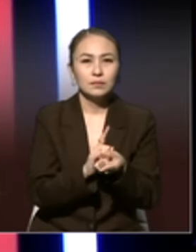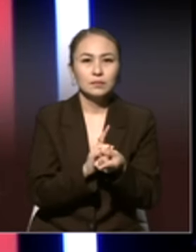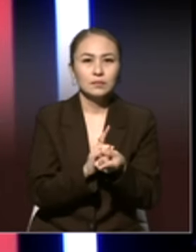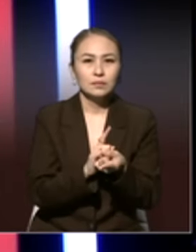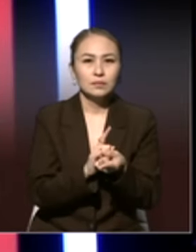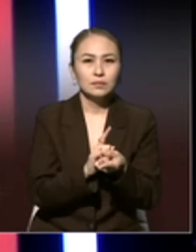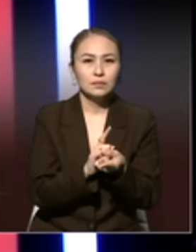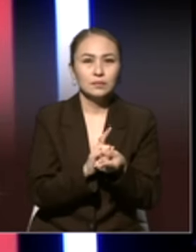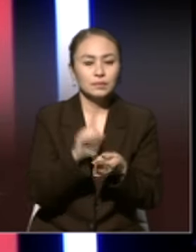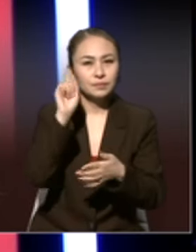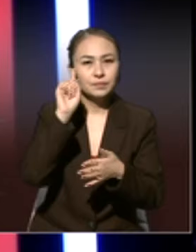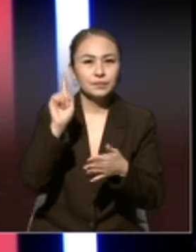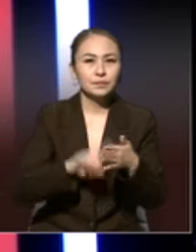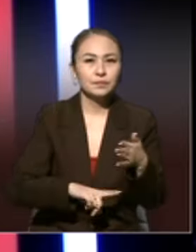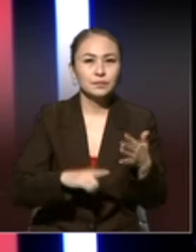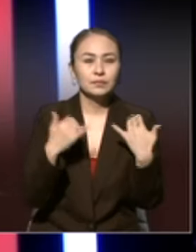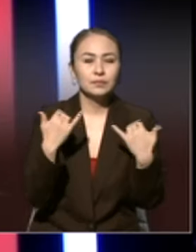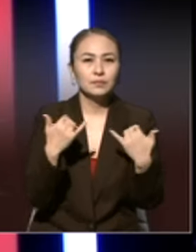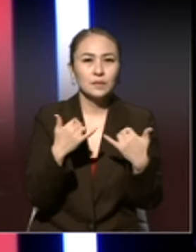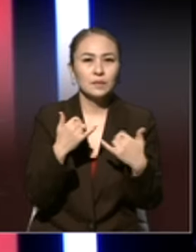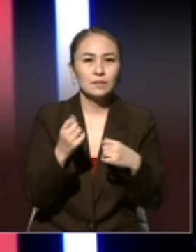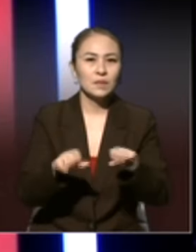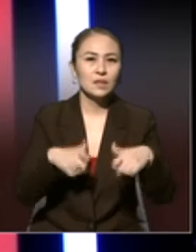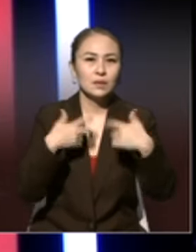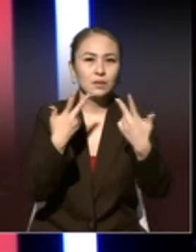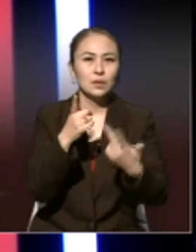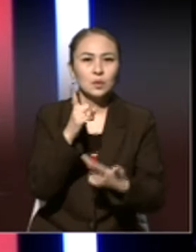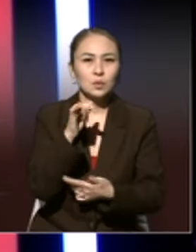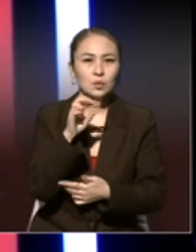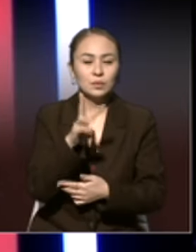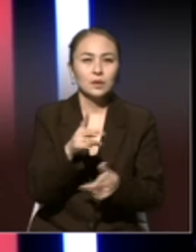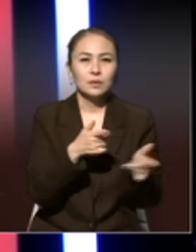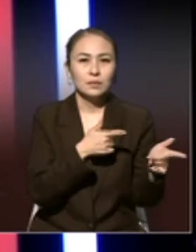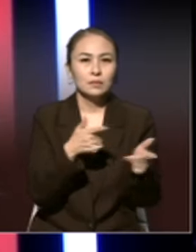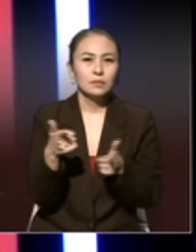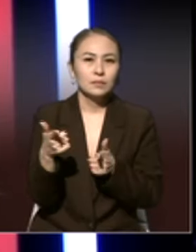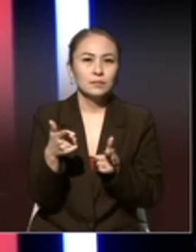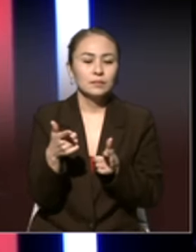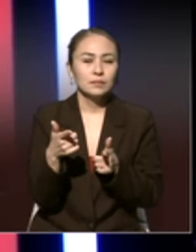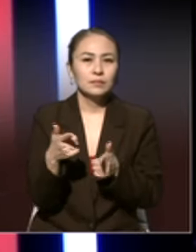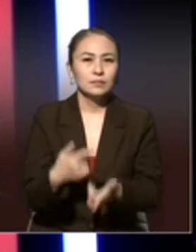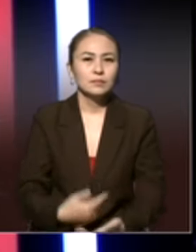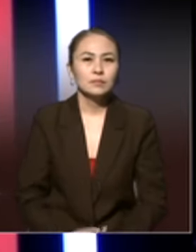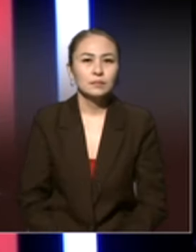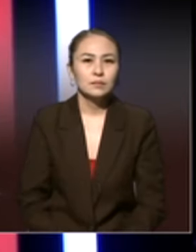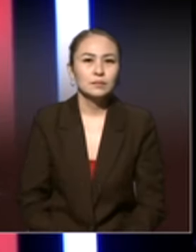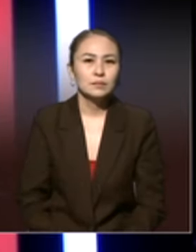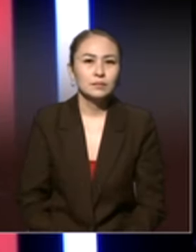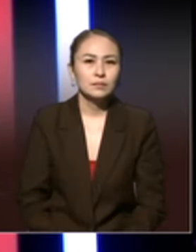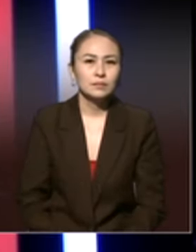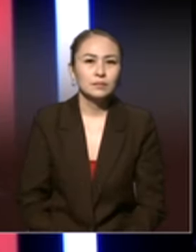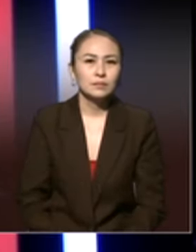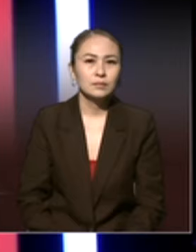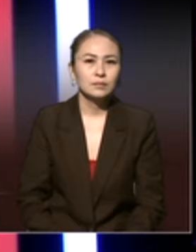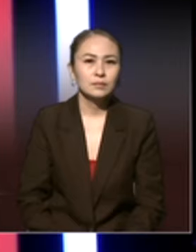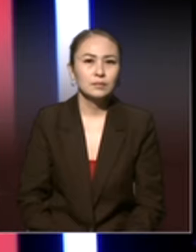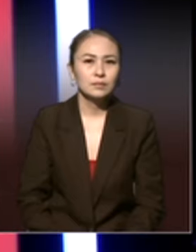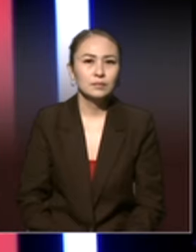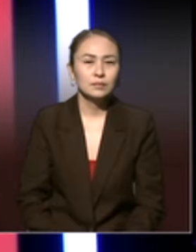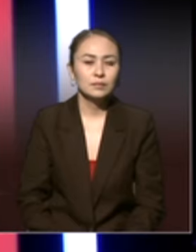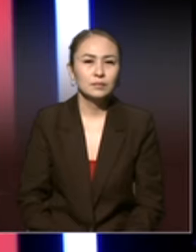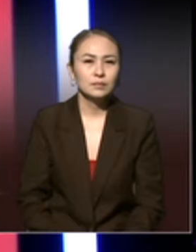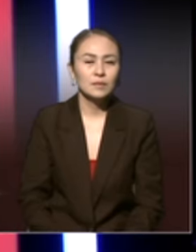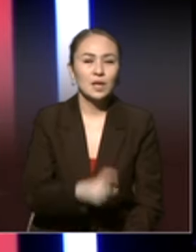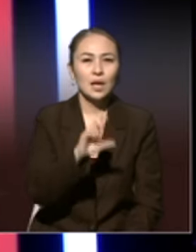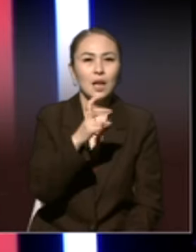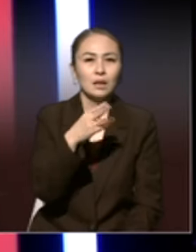кебет деп сенеміз. Қазір Zoom арқылы, бізде Zoom дайын бекен? Элдор